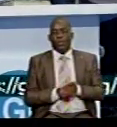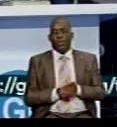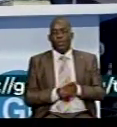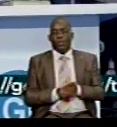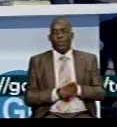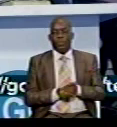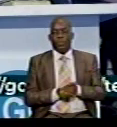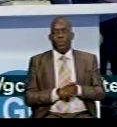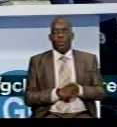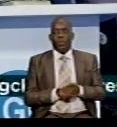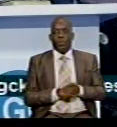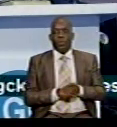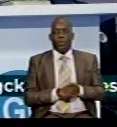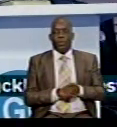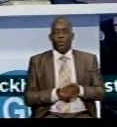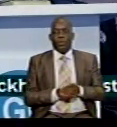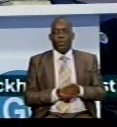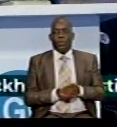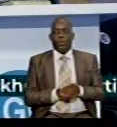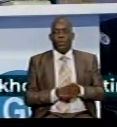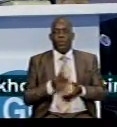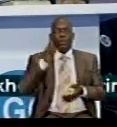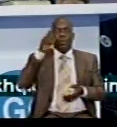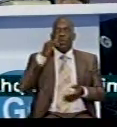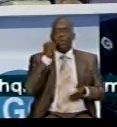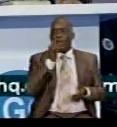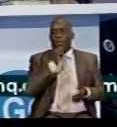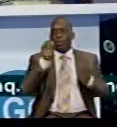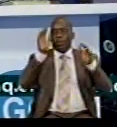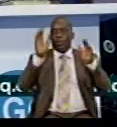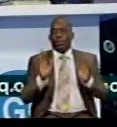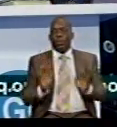You want to do orchestra? How about you go online?